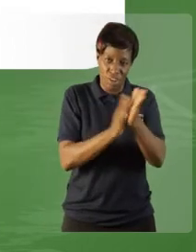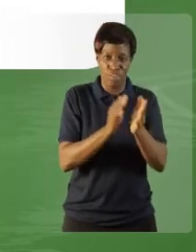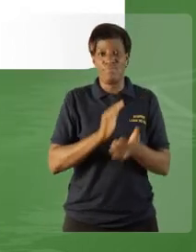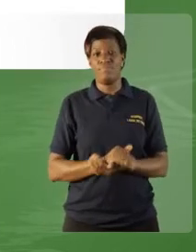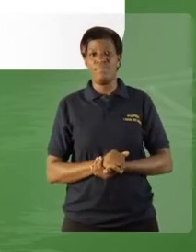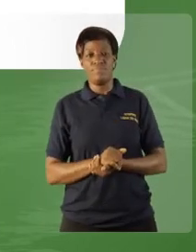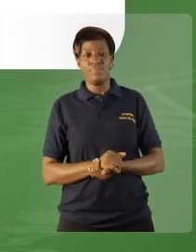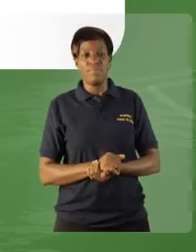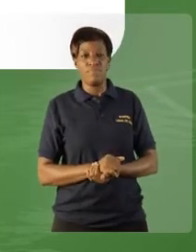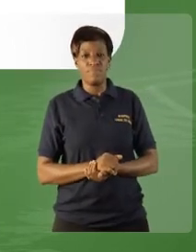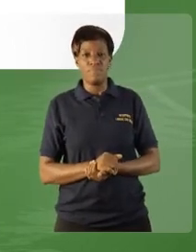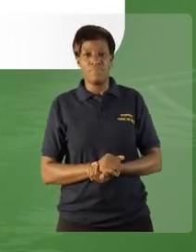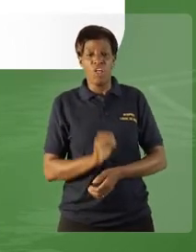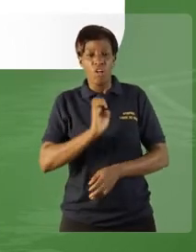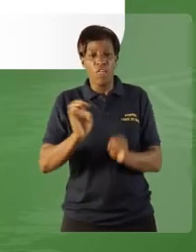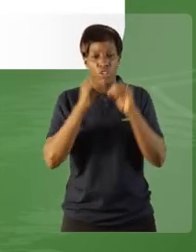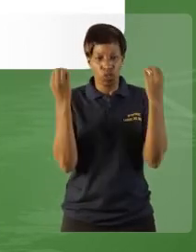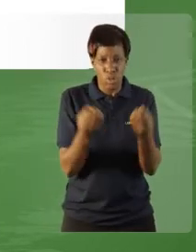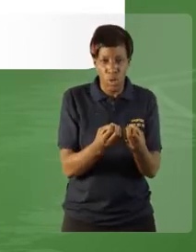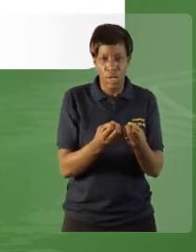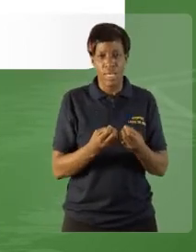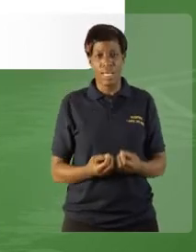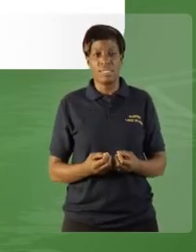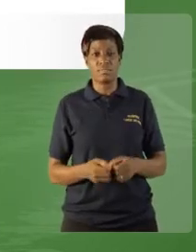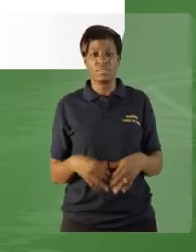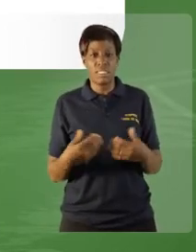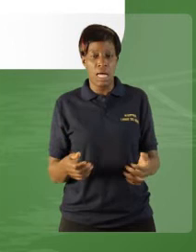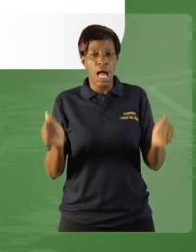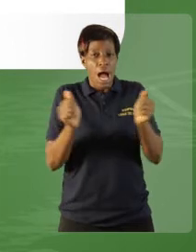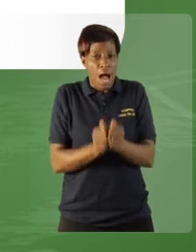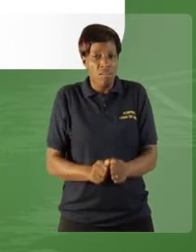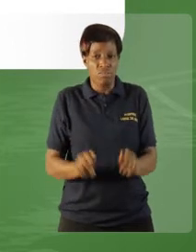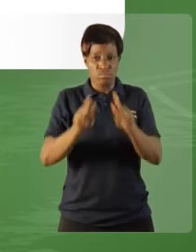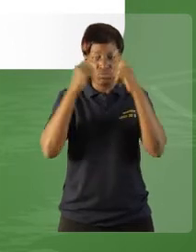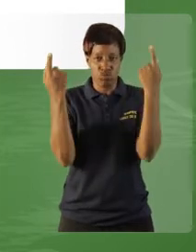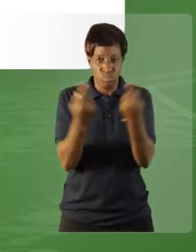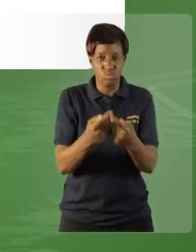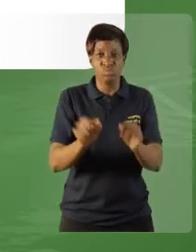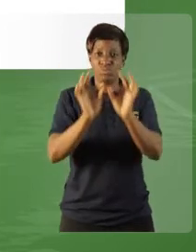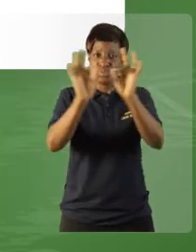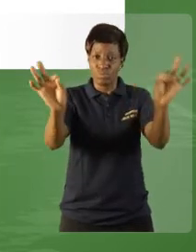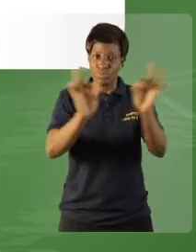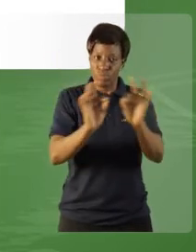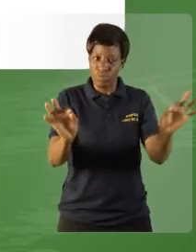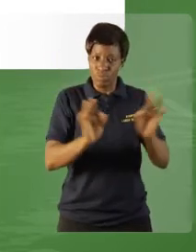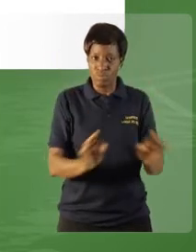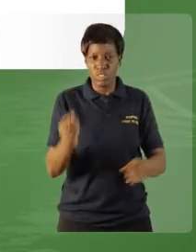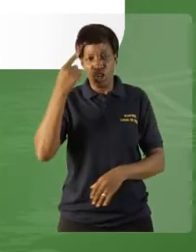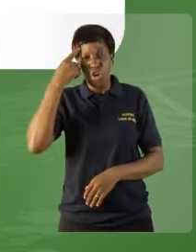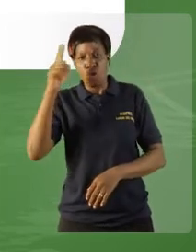cibles. Ils s'organisent à partir du corpus de phrases ci-dessous